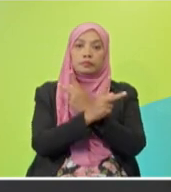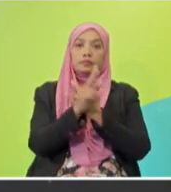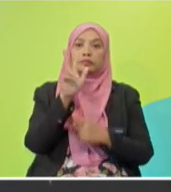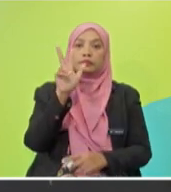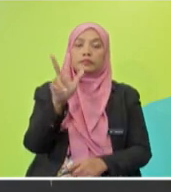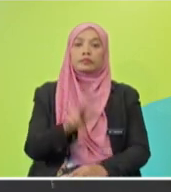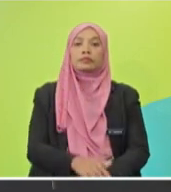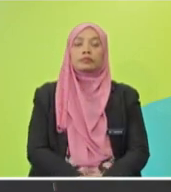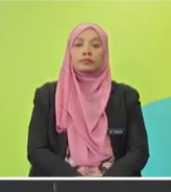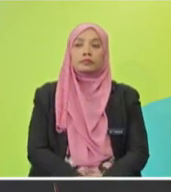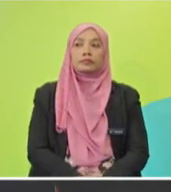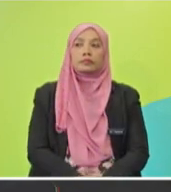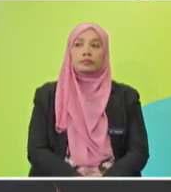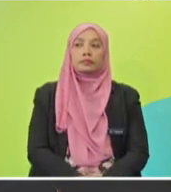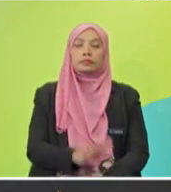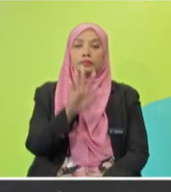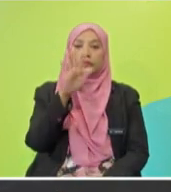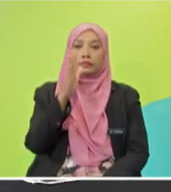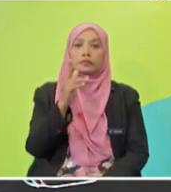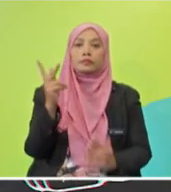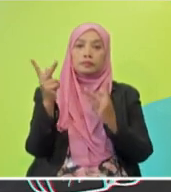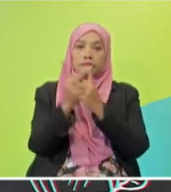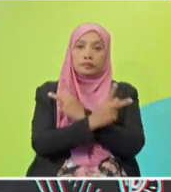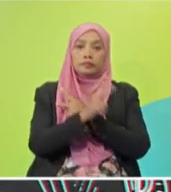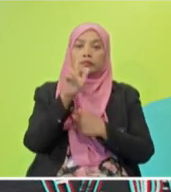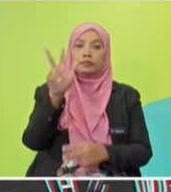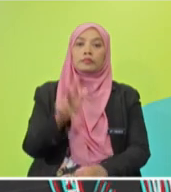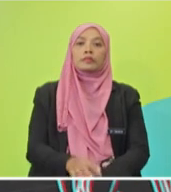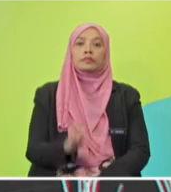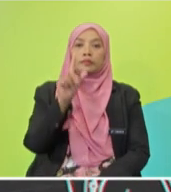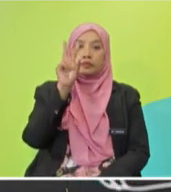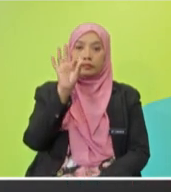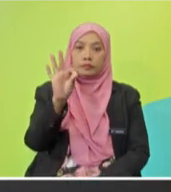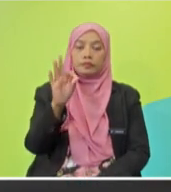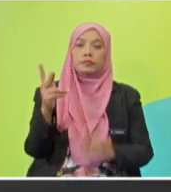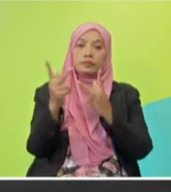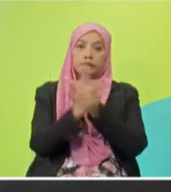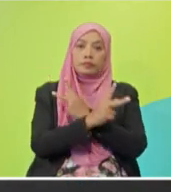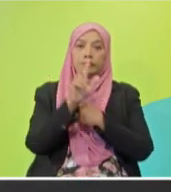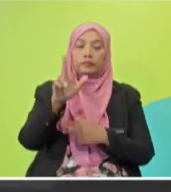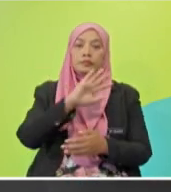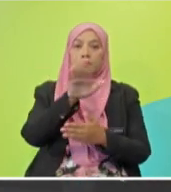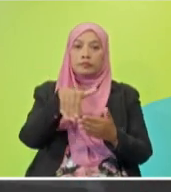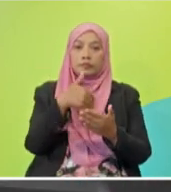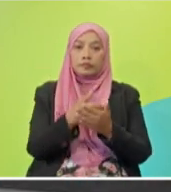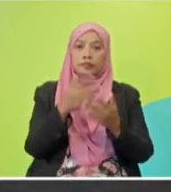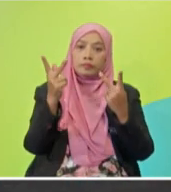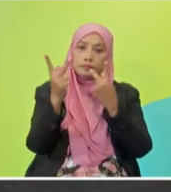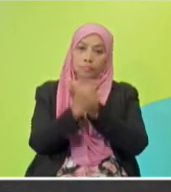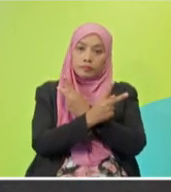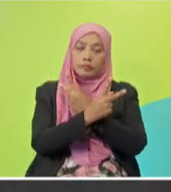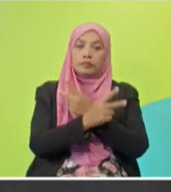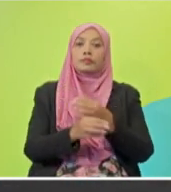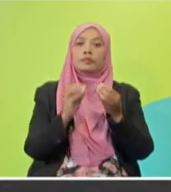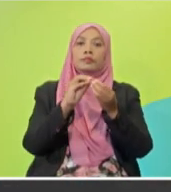15:3 45. Okey, 9:3 27. Okey, jadi semua kita darab dengan nombor yang